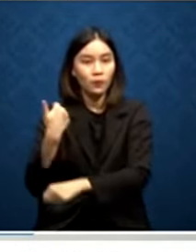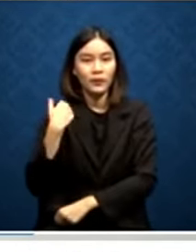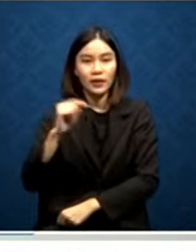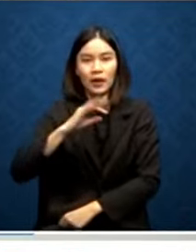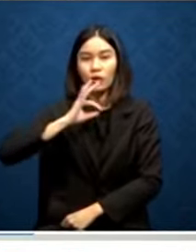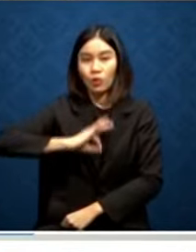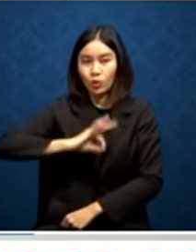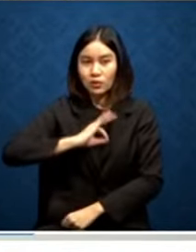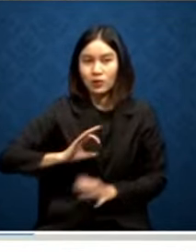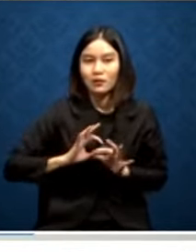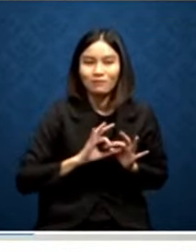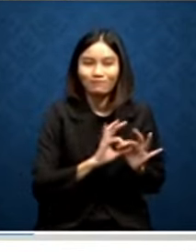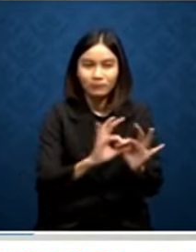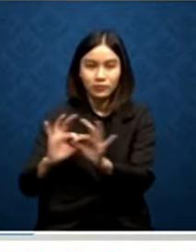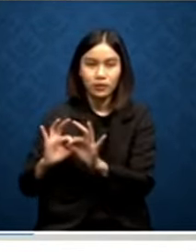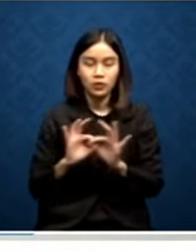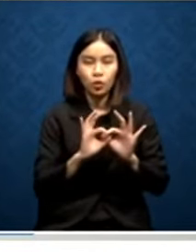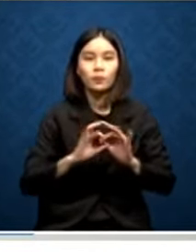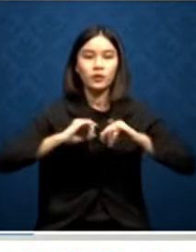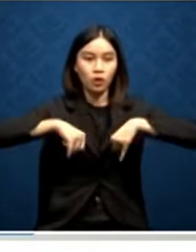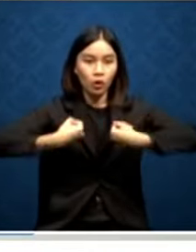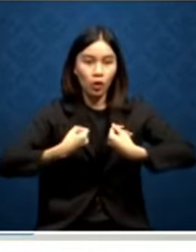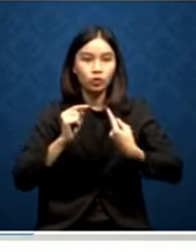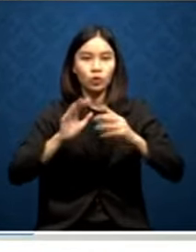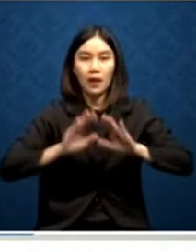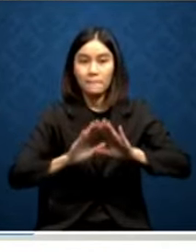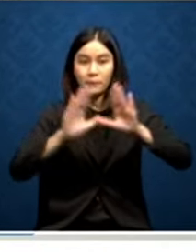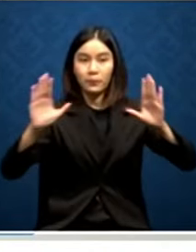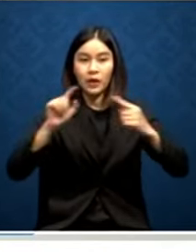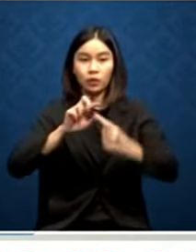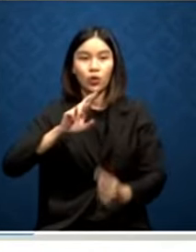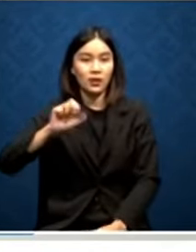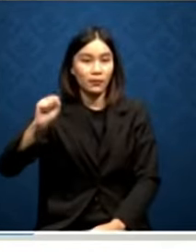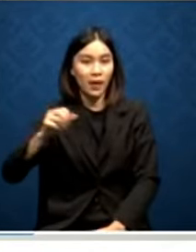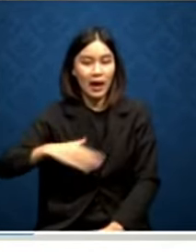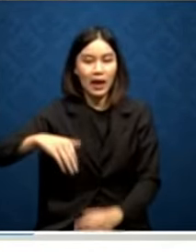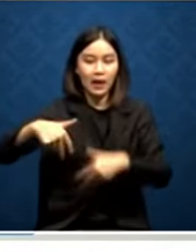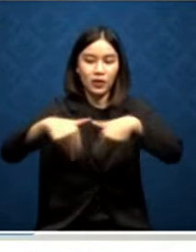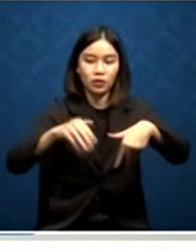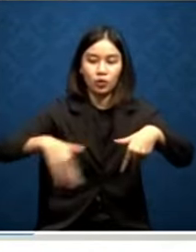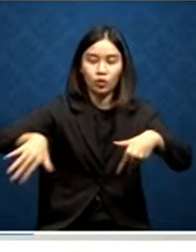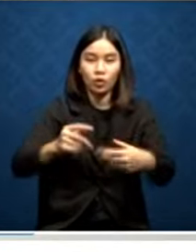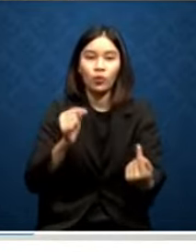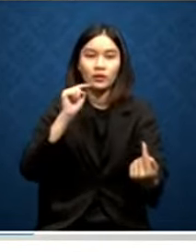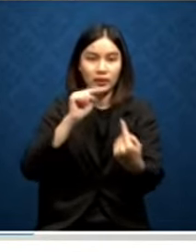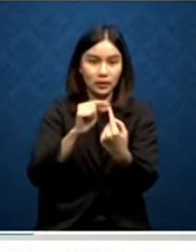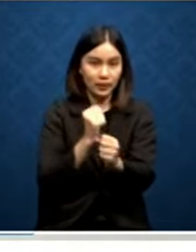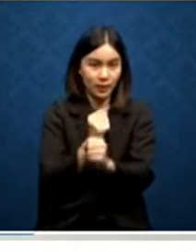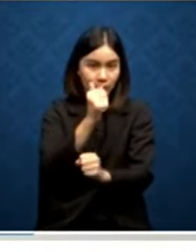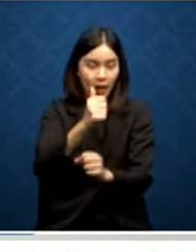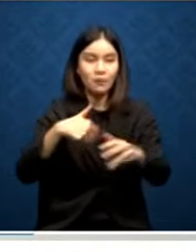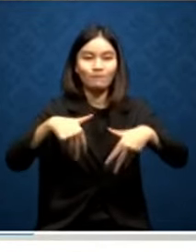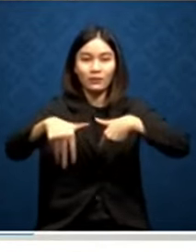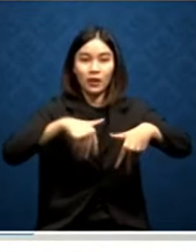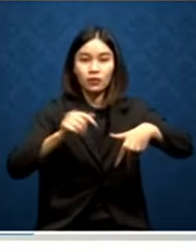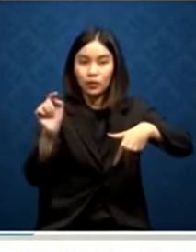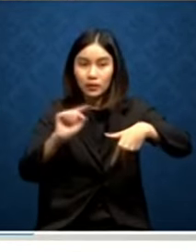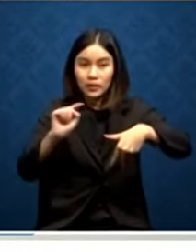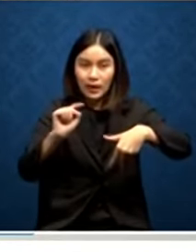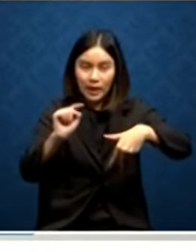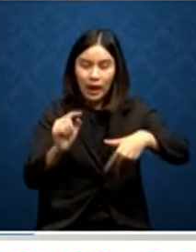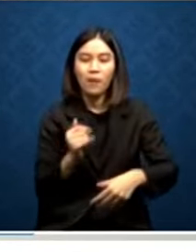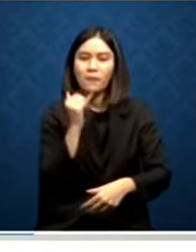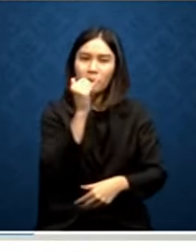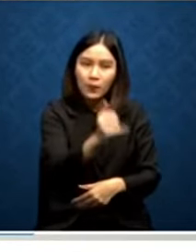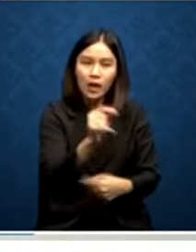ความรู้สึกผูกพันเป็นเจ้าของโดยเปิดพื้นที่สภาให้ประชาชนทุกคนเข้าถึงได้ประชาชนสามารถเดินเข้าม